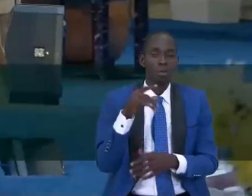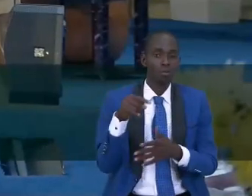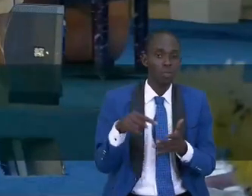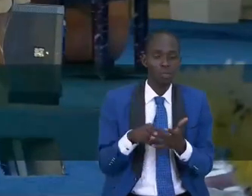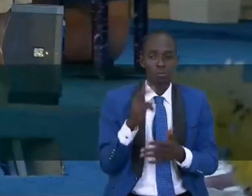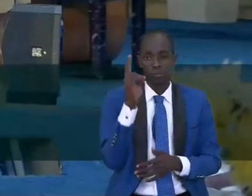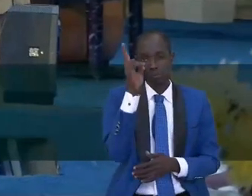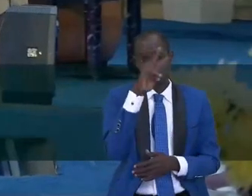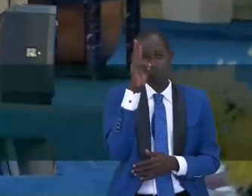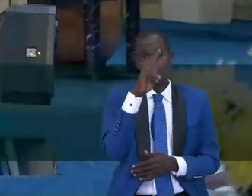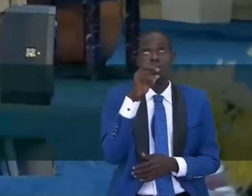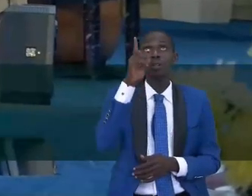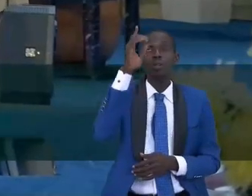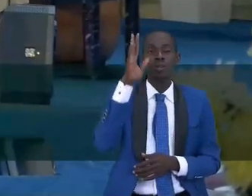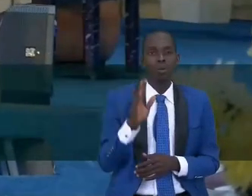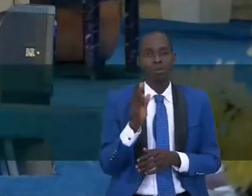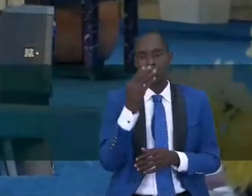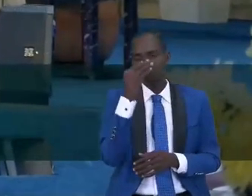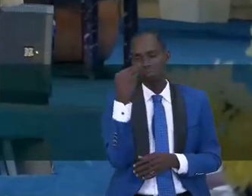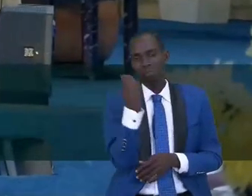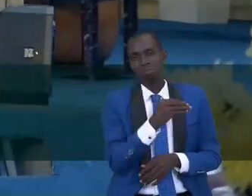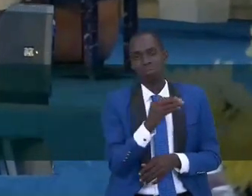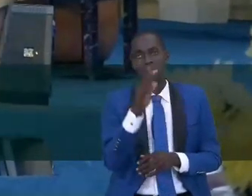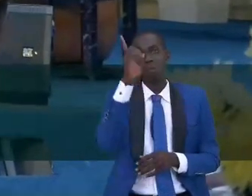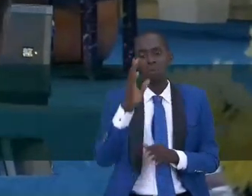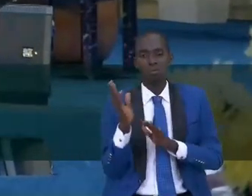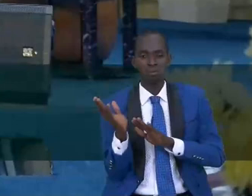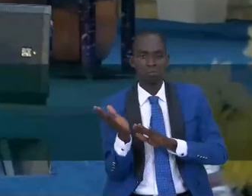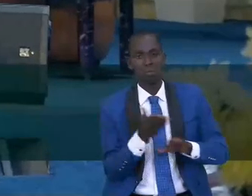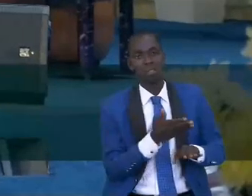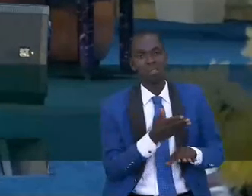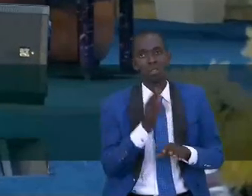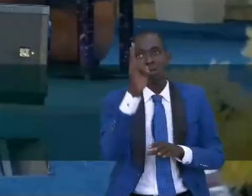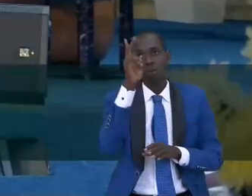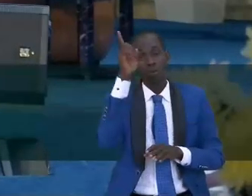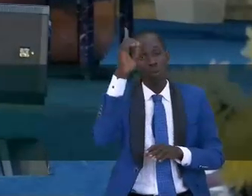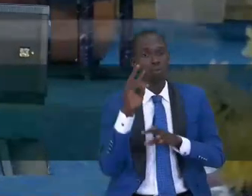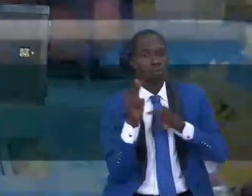Dieu, sans tenir compte des temps d'ignorance,